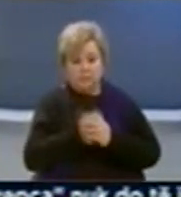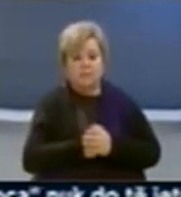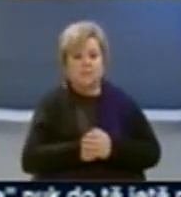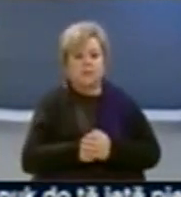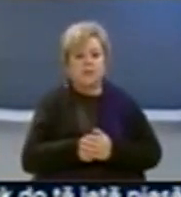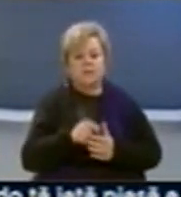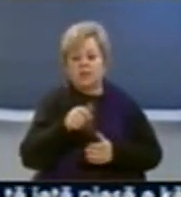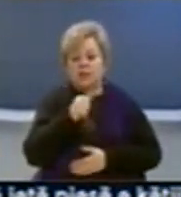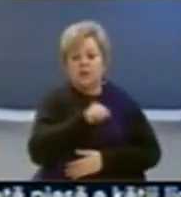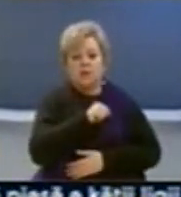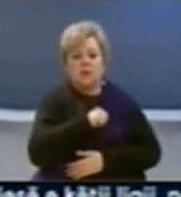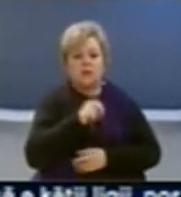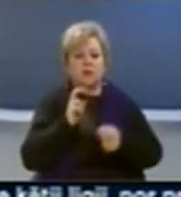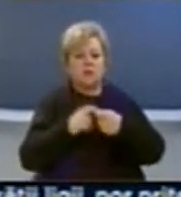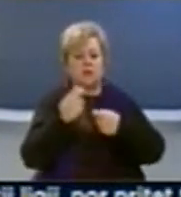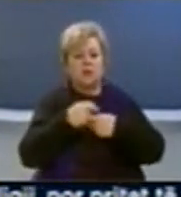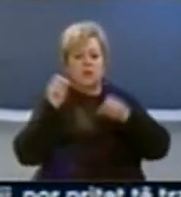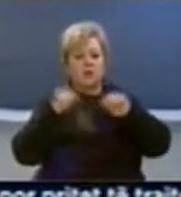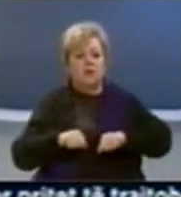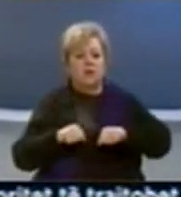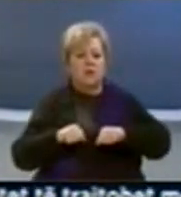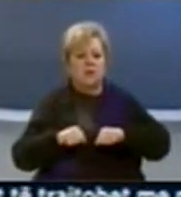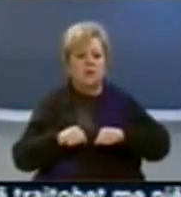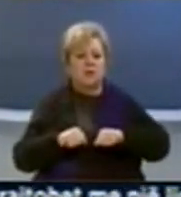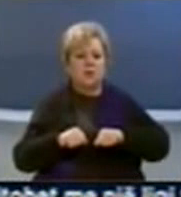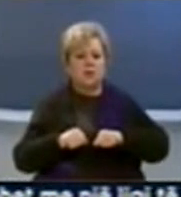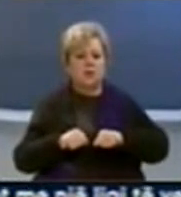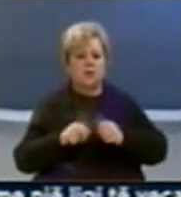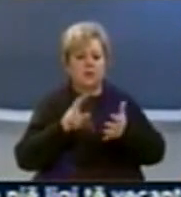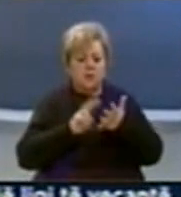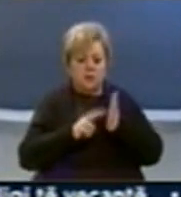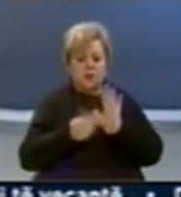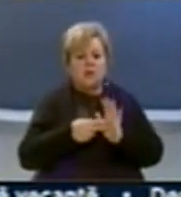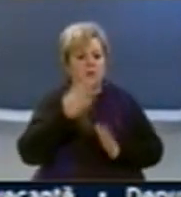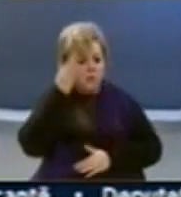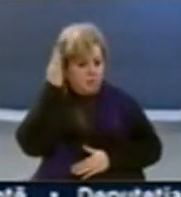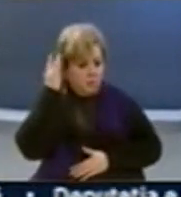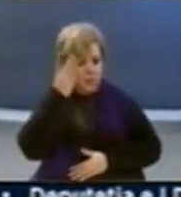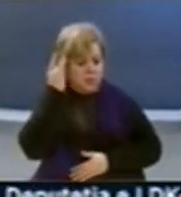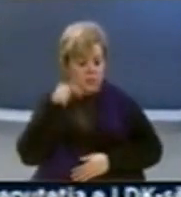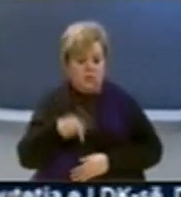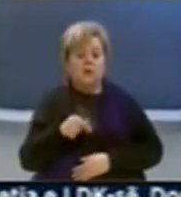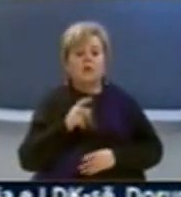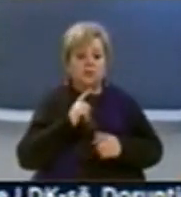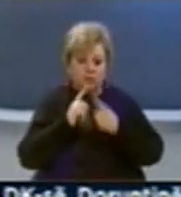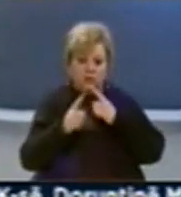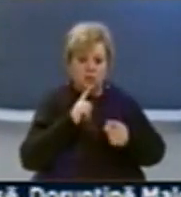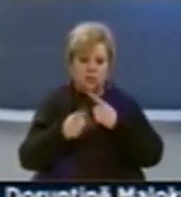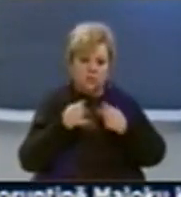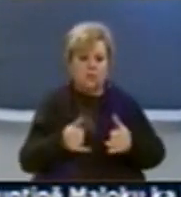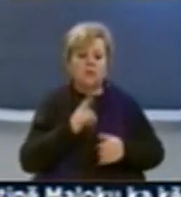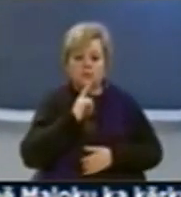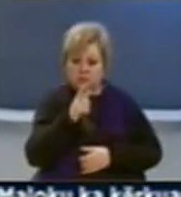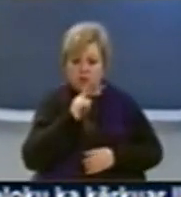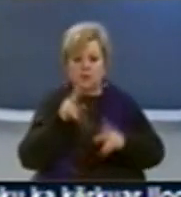paki do të intereson të një koalicionin që vresë të ketë të lashtë dhe përplasje, duhet të zhvillohet dialogu këtu dhe të provohet të ndërtojt konsenzus për